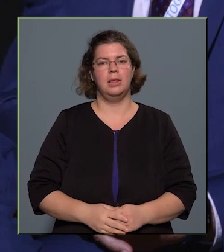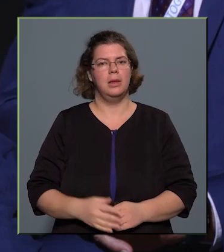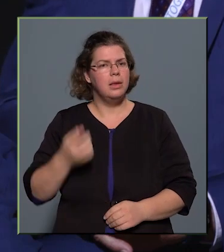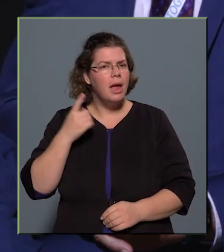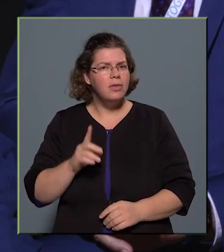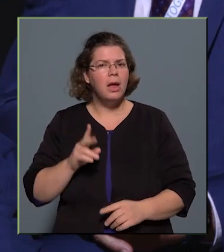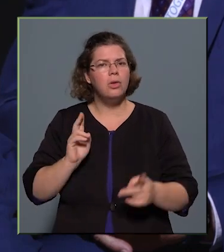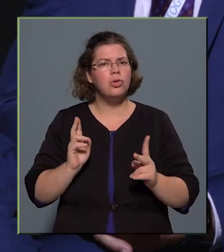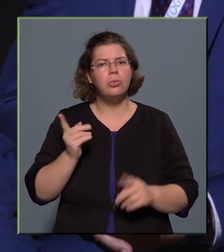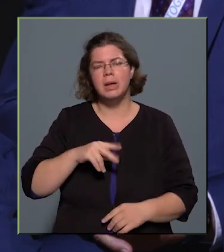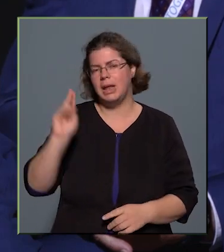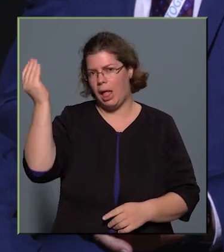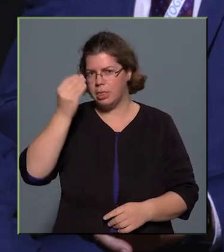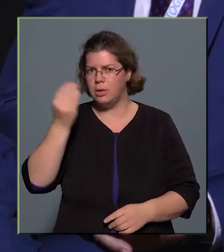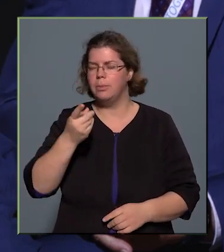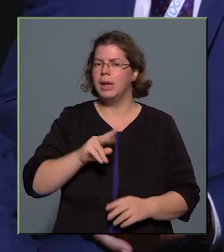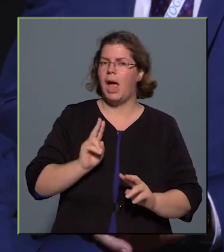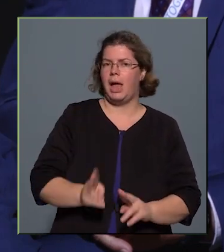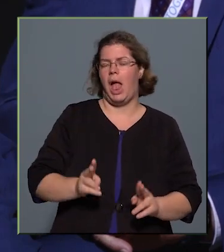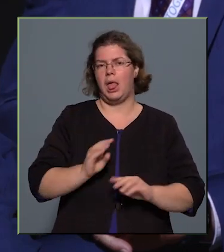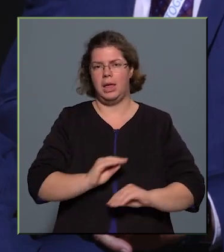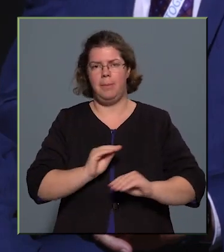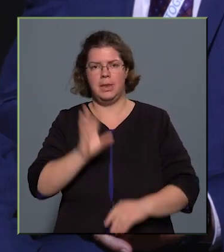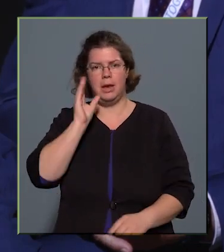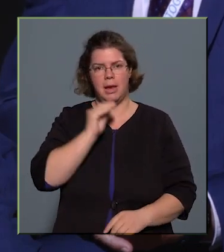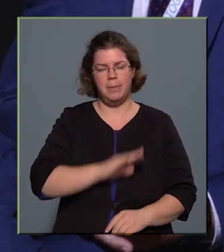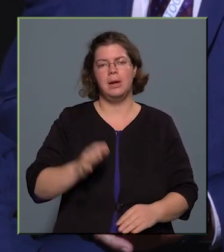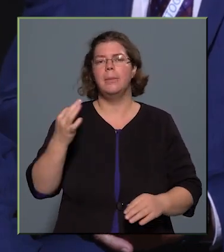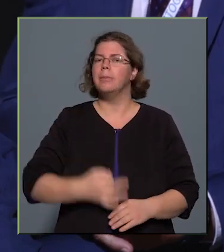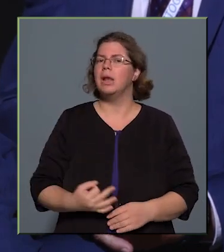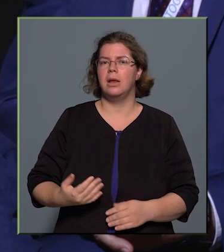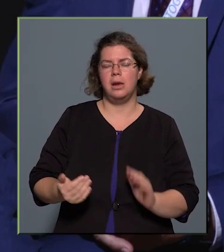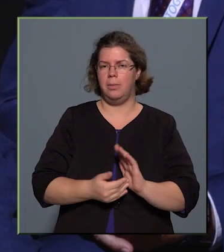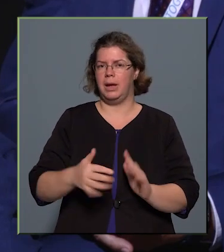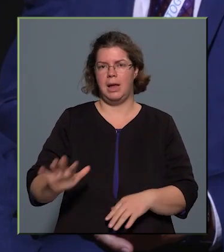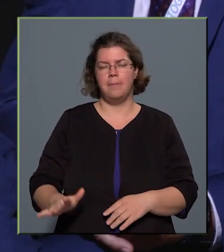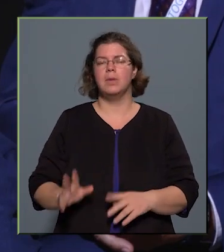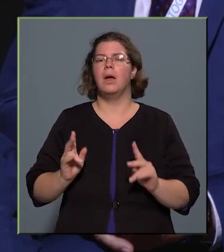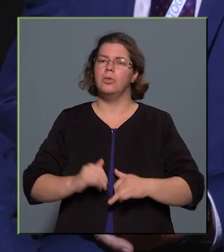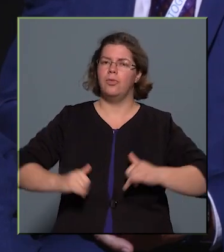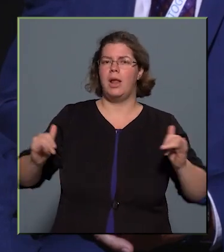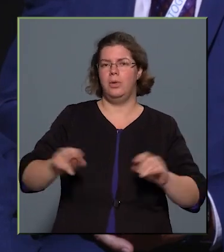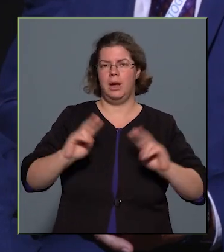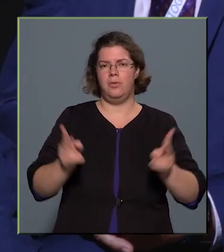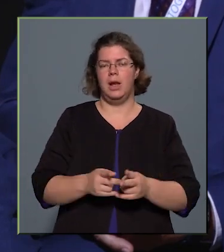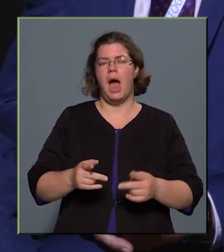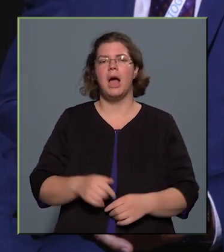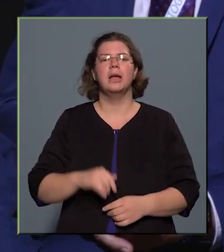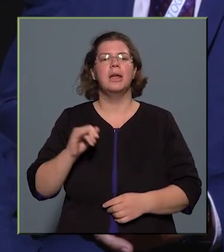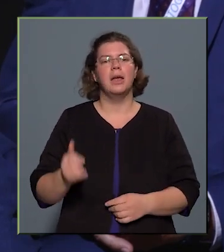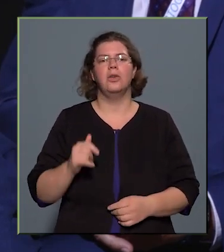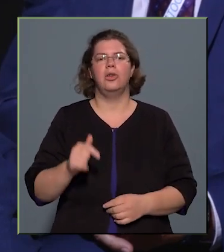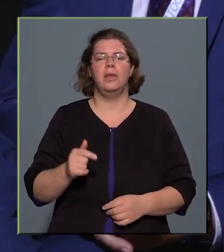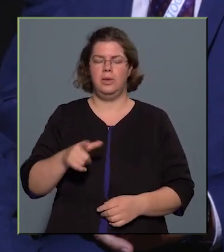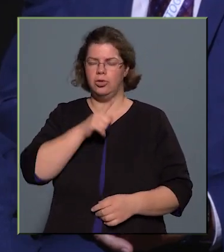mit kell tanulni, mire kell képezni az embereket? Pillanatnyilag még nem, de hogy fejlődik a világ, ugye ezek is